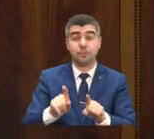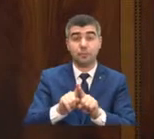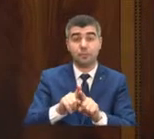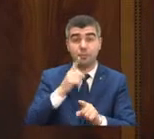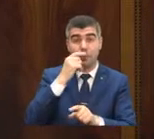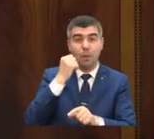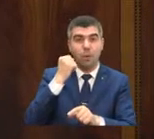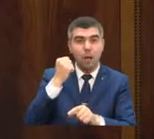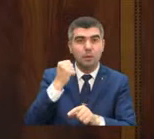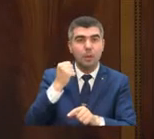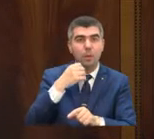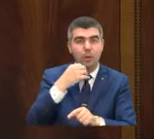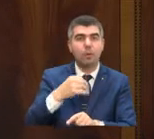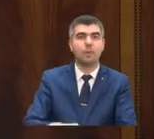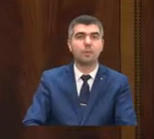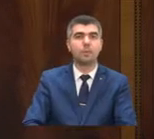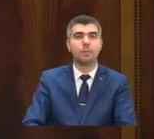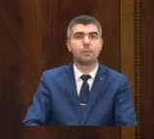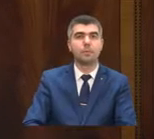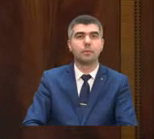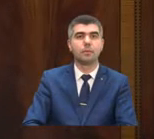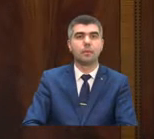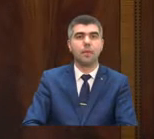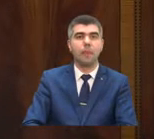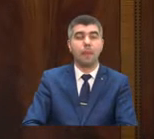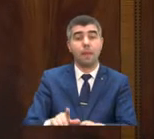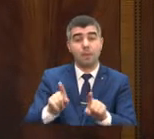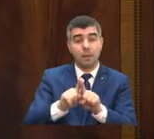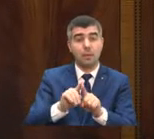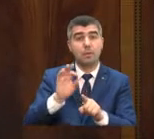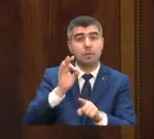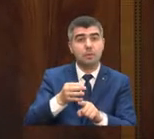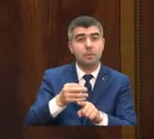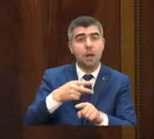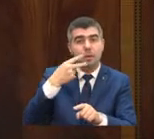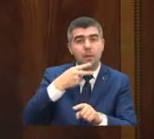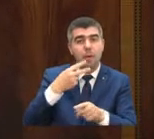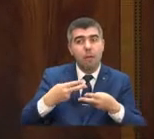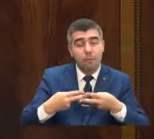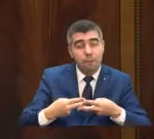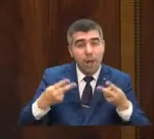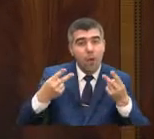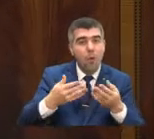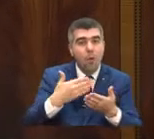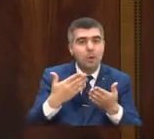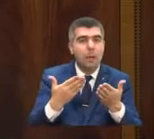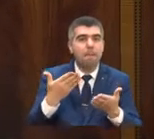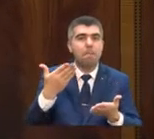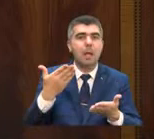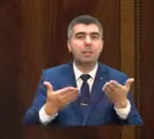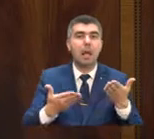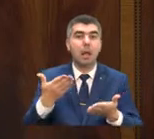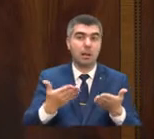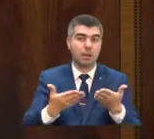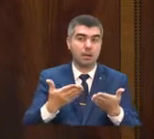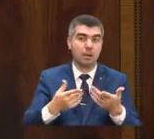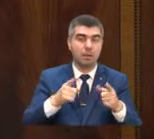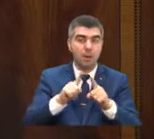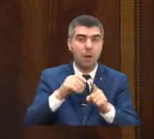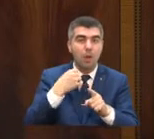في حاجة الوطن أن تبقى ملحة لخطاب معتدل متوازن يزرع الأمل والتفاؤل في